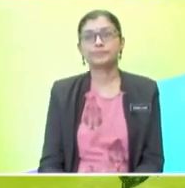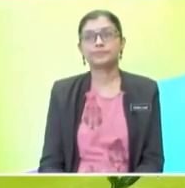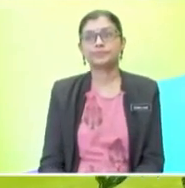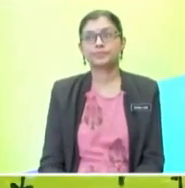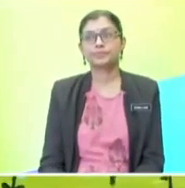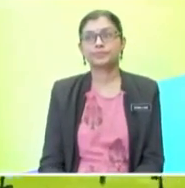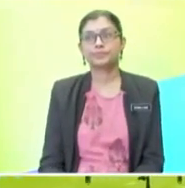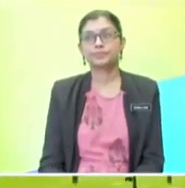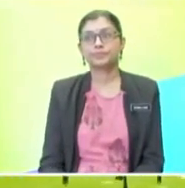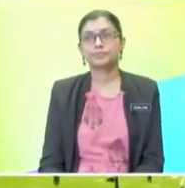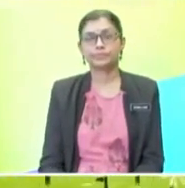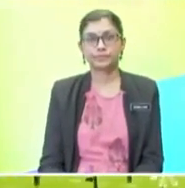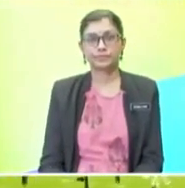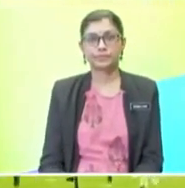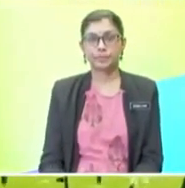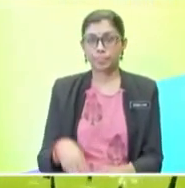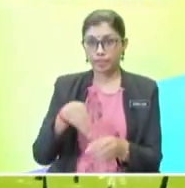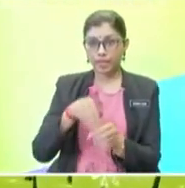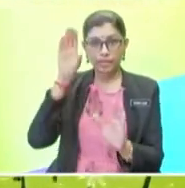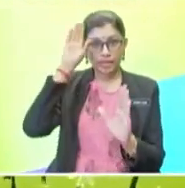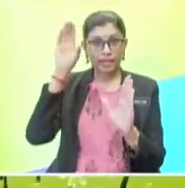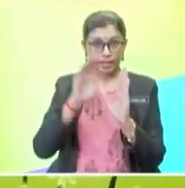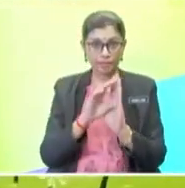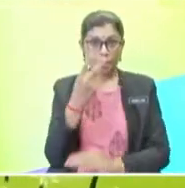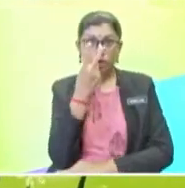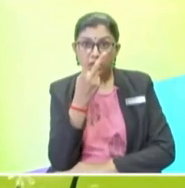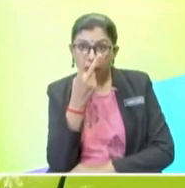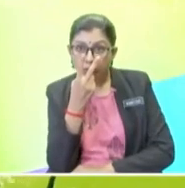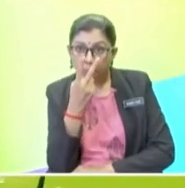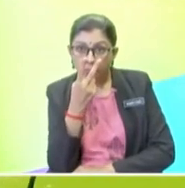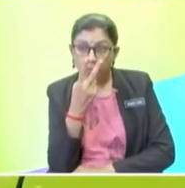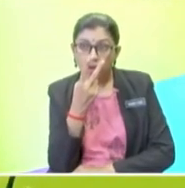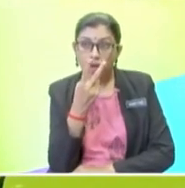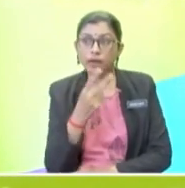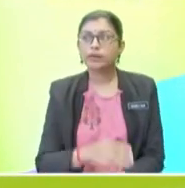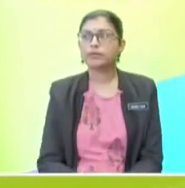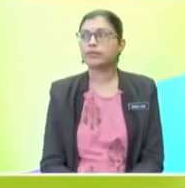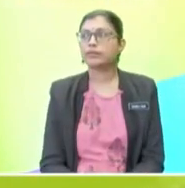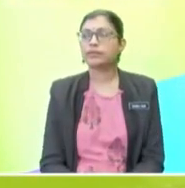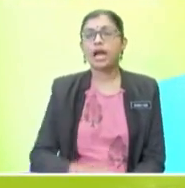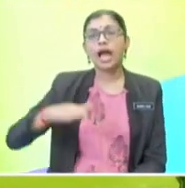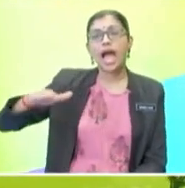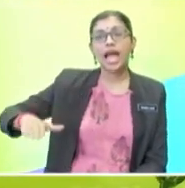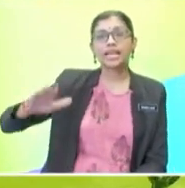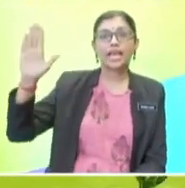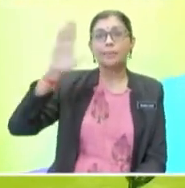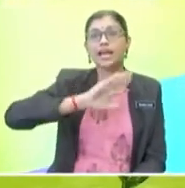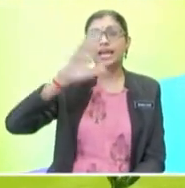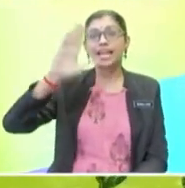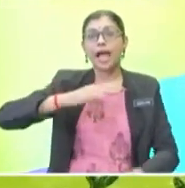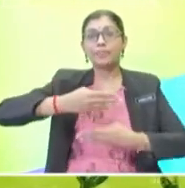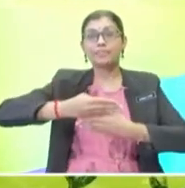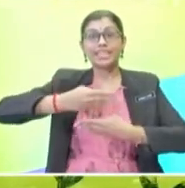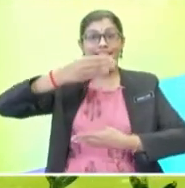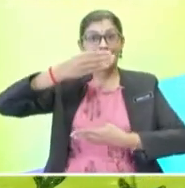Saya cikgu, dalam gambar saya nampak adik mengelap tingkap dibantu ayah.